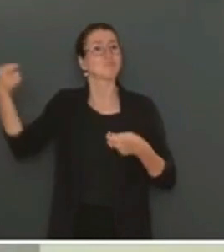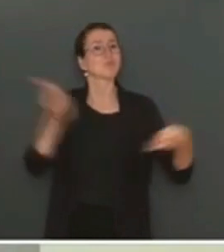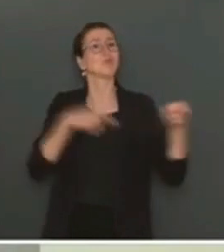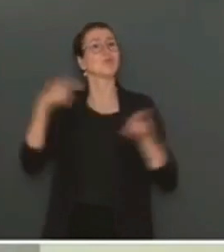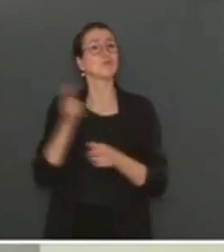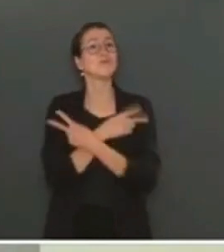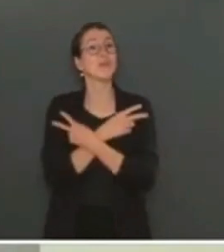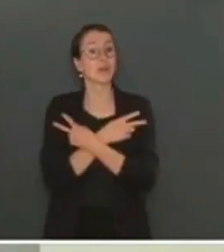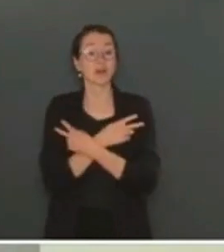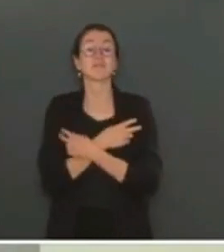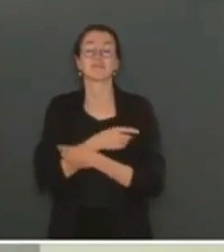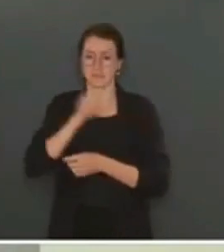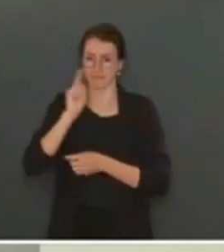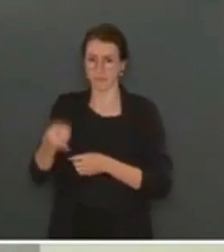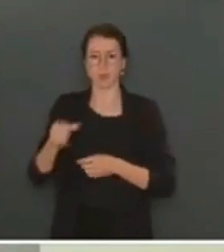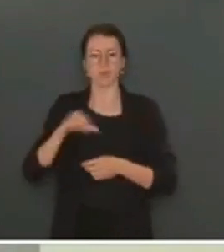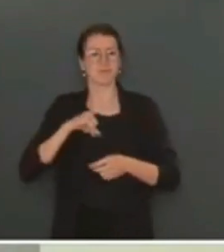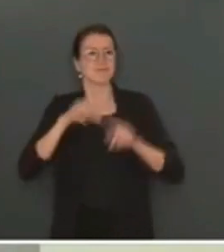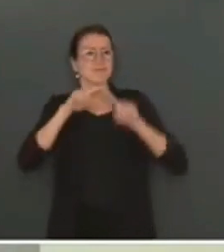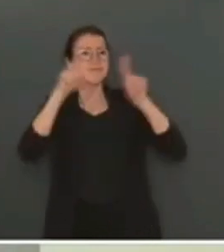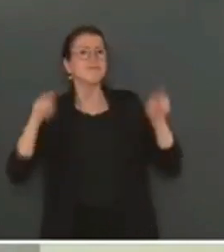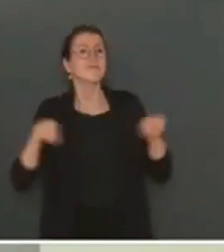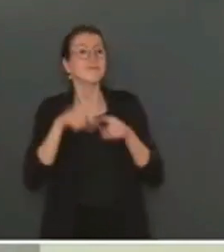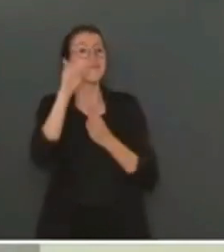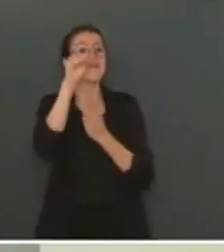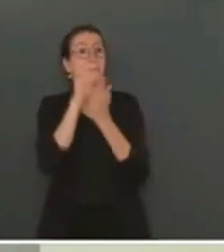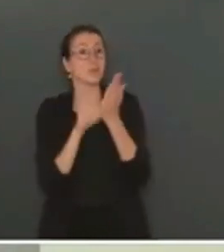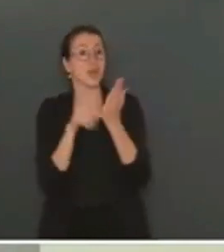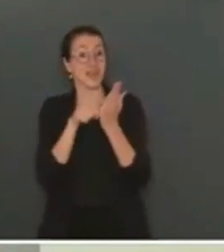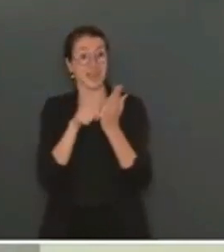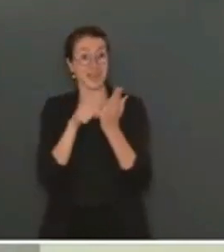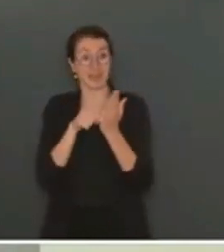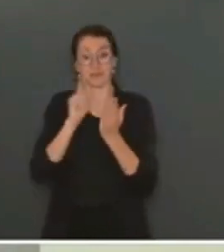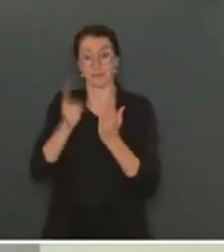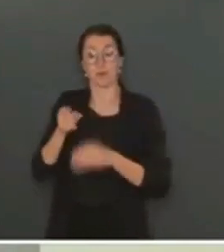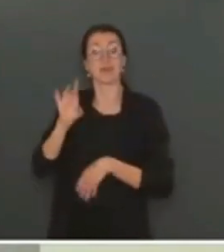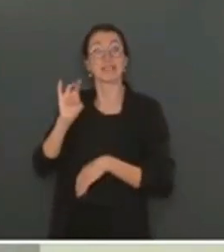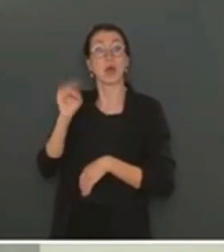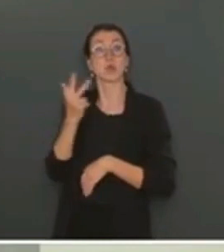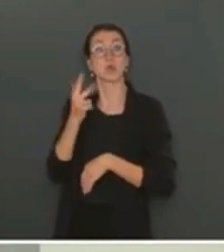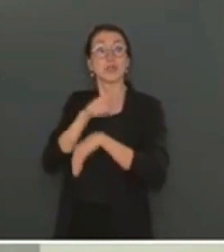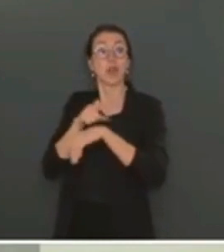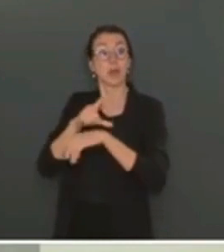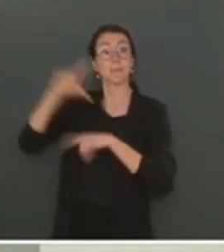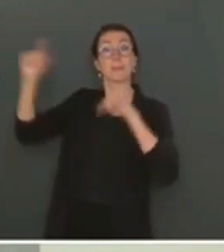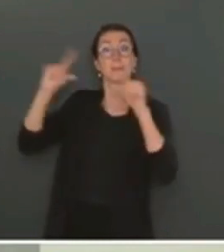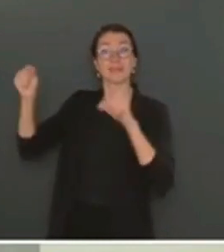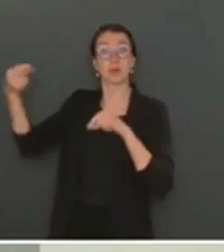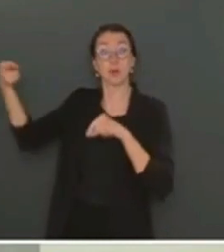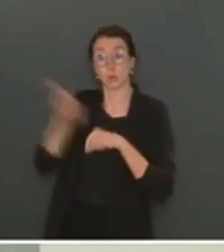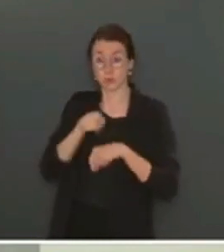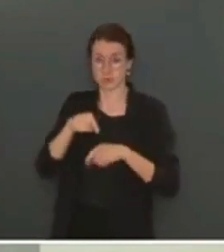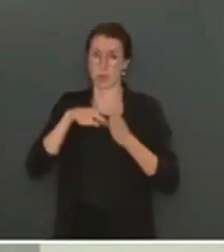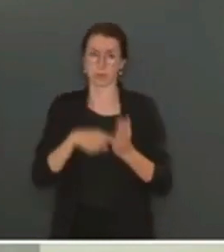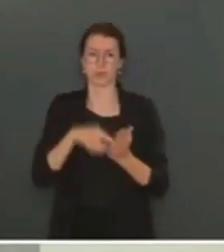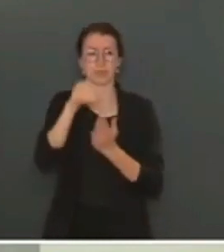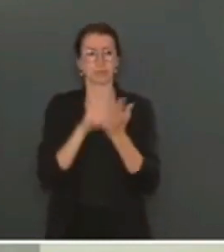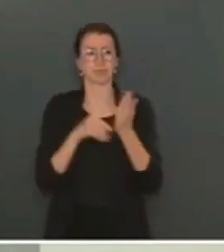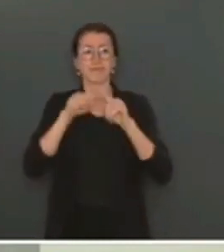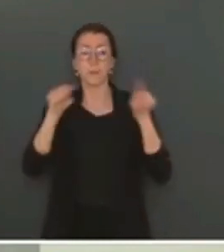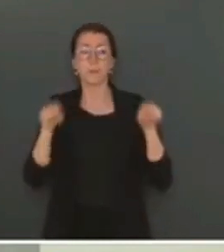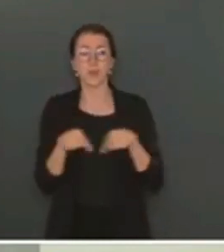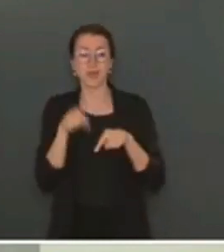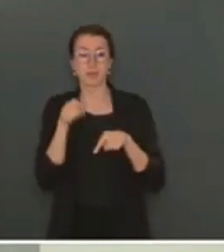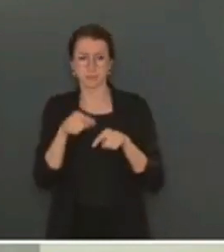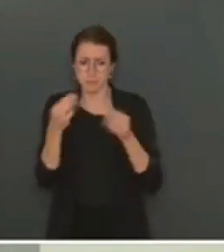qui permet de savoir où le voyageur s'est rendu. Au 14 août, plus de 500 000 formulaires avaient été remplis. Cela démontre que